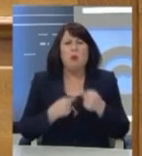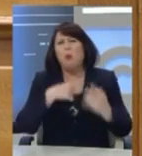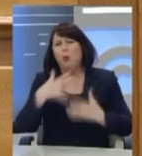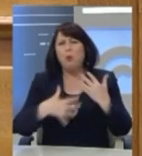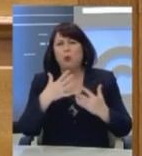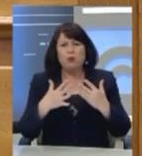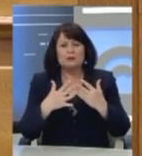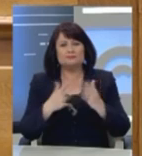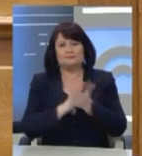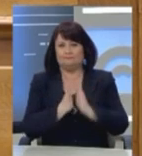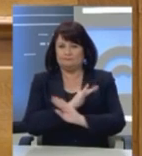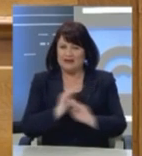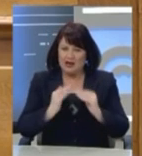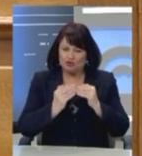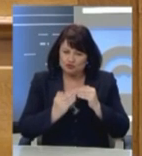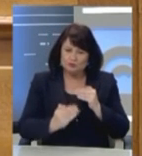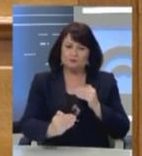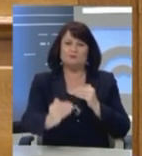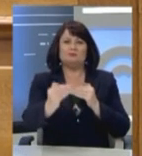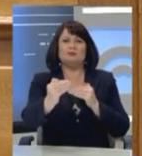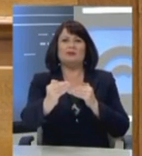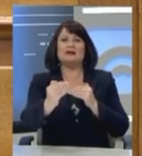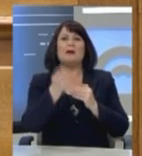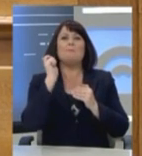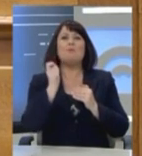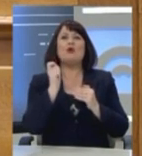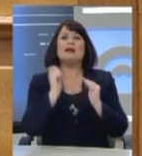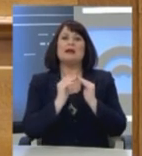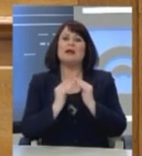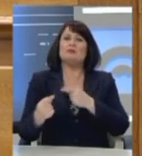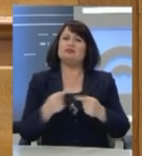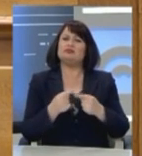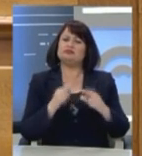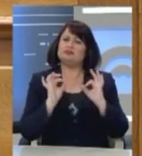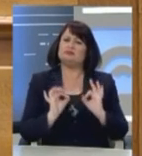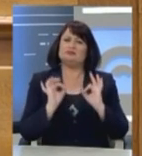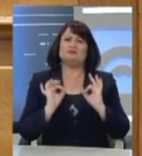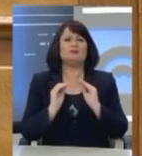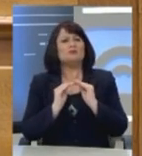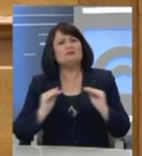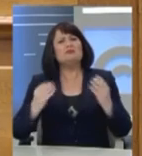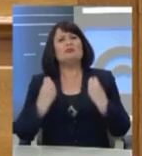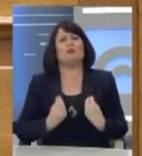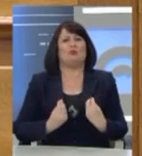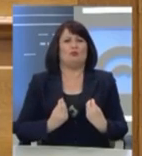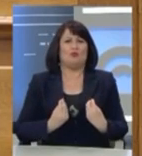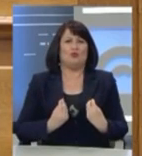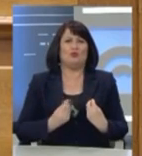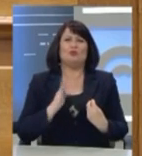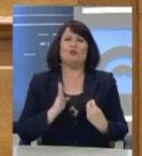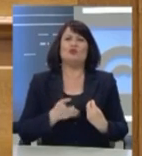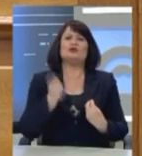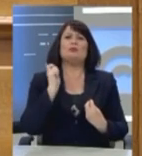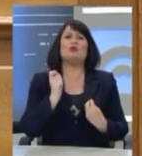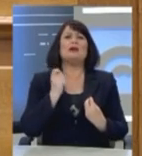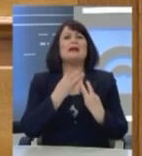την αποκατάσταση ενός νέου πολιτικού κλίματος όπου η αντιπαράθεση μπορούσε να γίνεται με